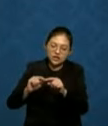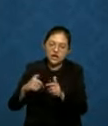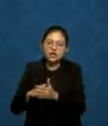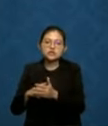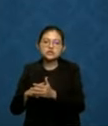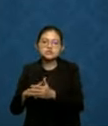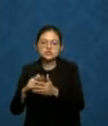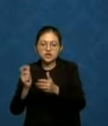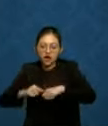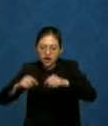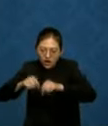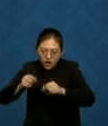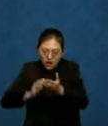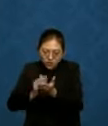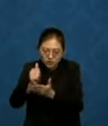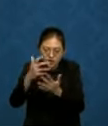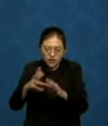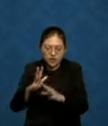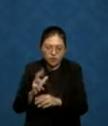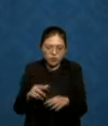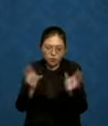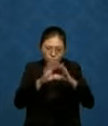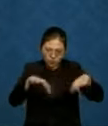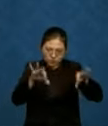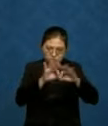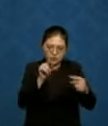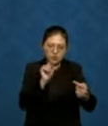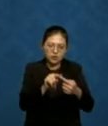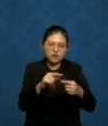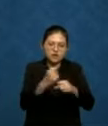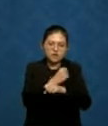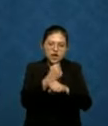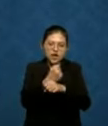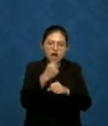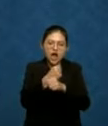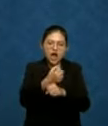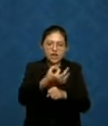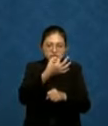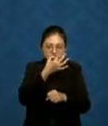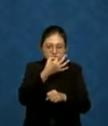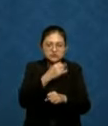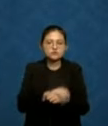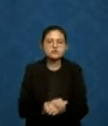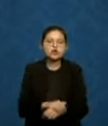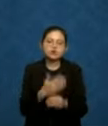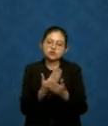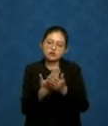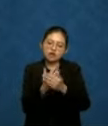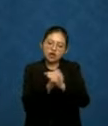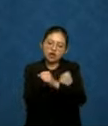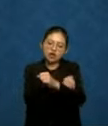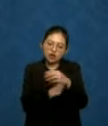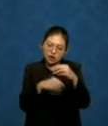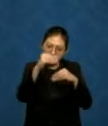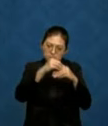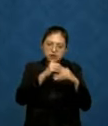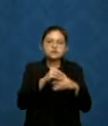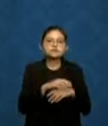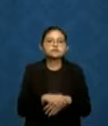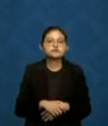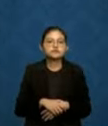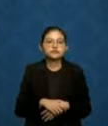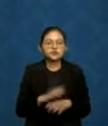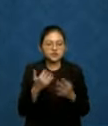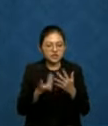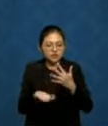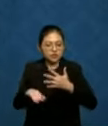อนุมัตินะครับมีความสำคัญมากกับแรงงานครับที่ควรจะมีงานทำและมีค่าแรงที่ดีขึ้นเนาะยกระดับเรื่องเหล่านี้ไป